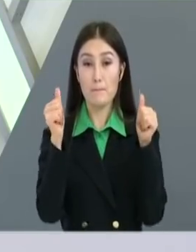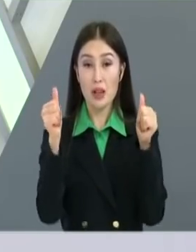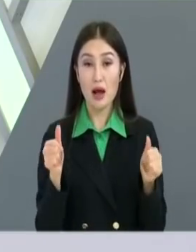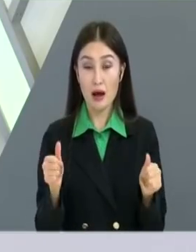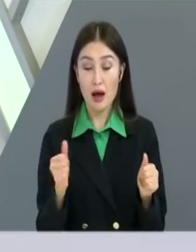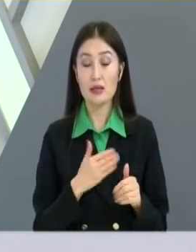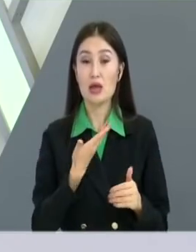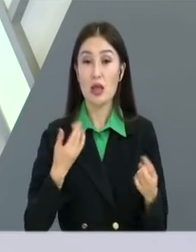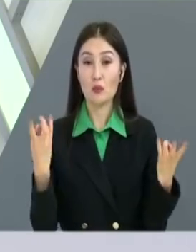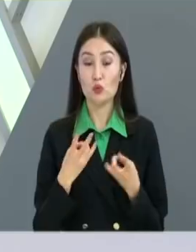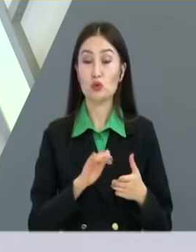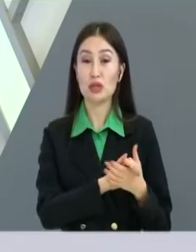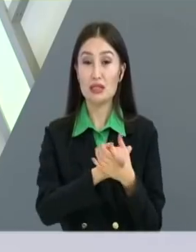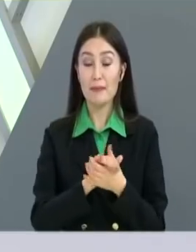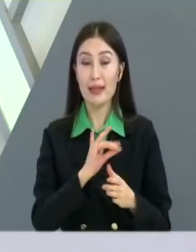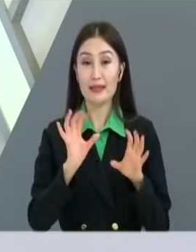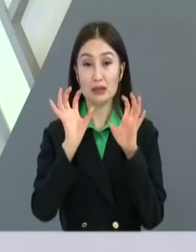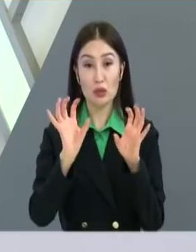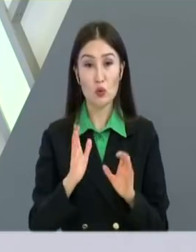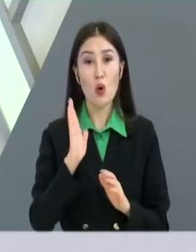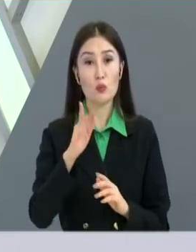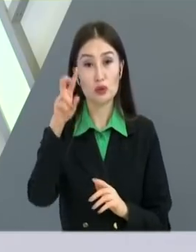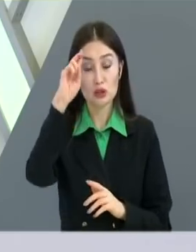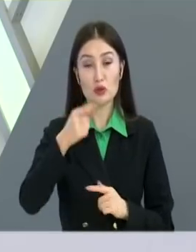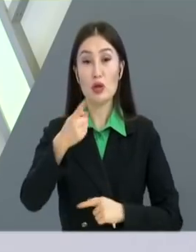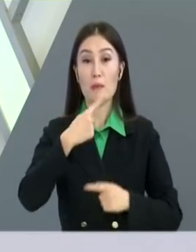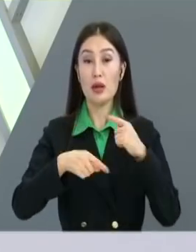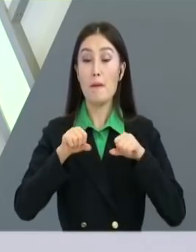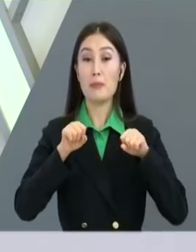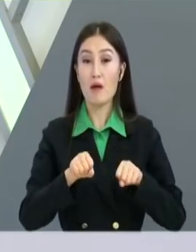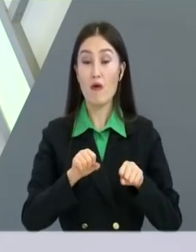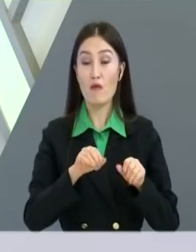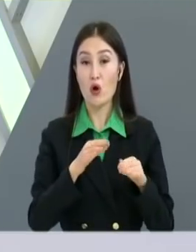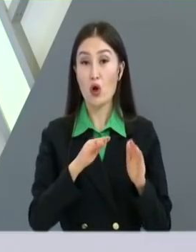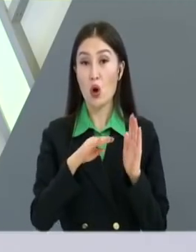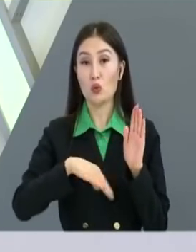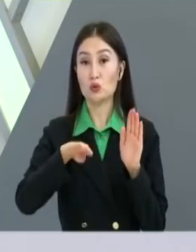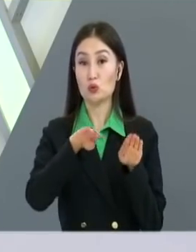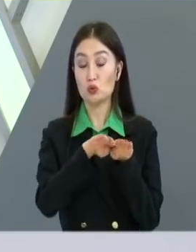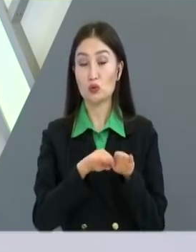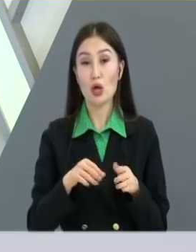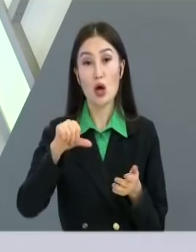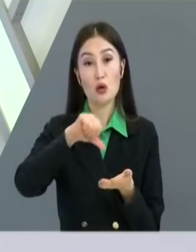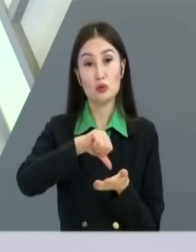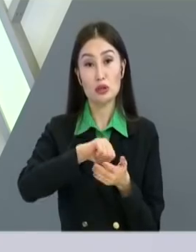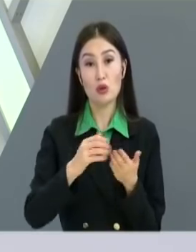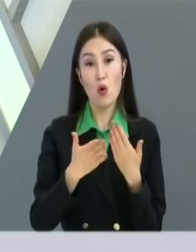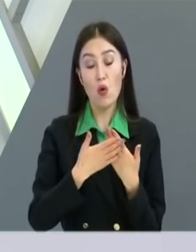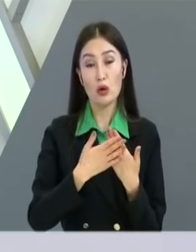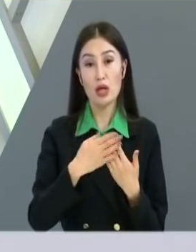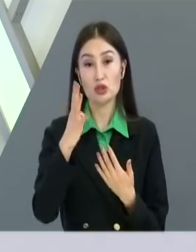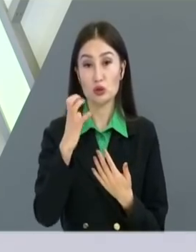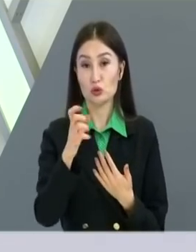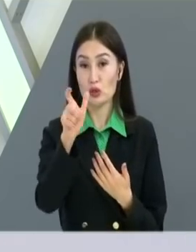нужна стабильность и законность. Пусть государство вернется в правовое русло». В митинге участвовали около 400